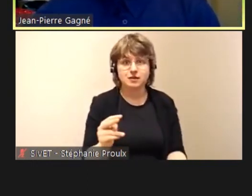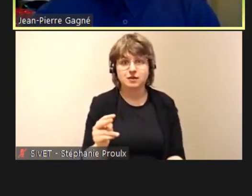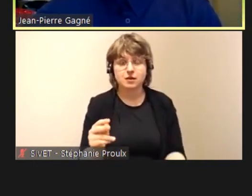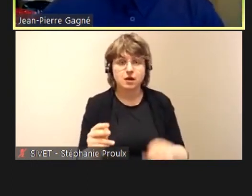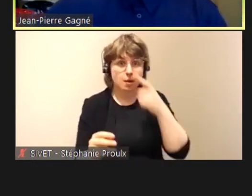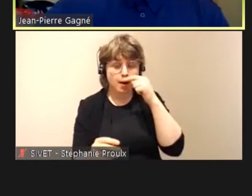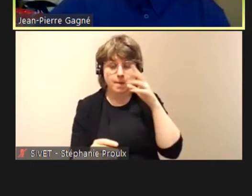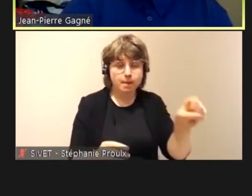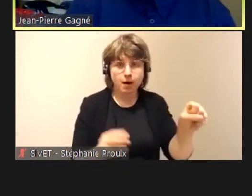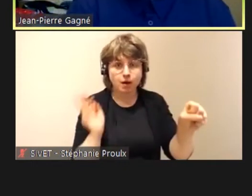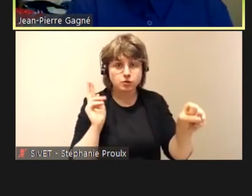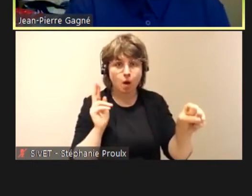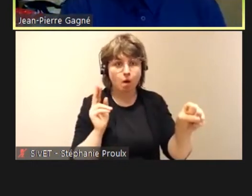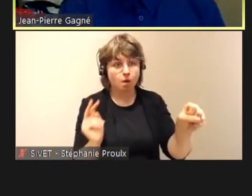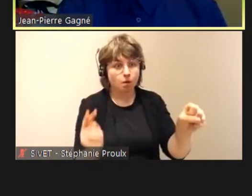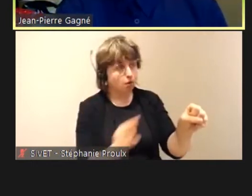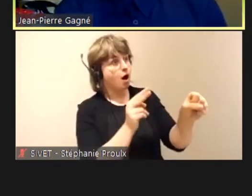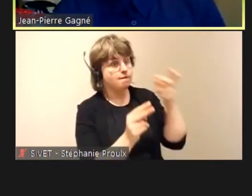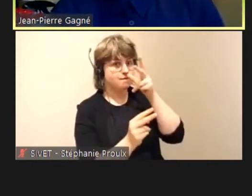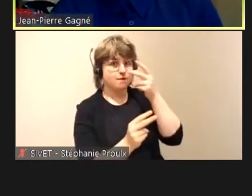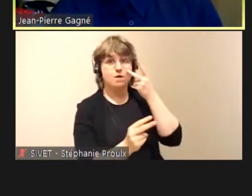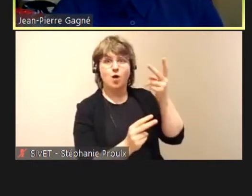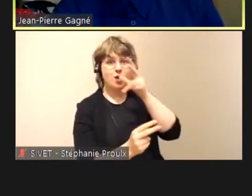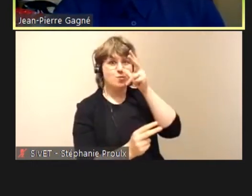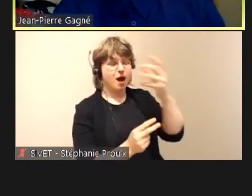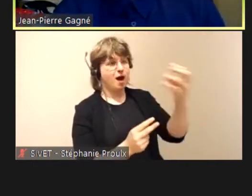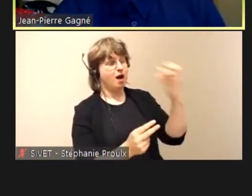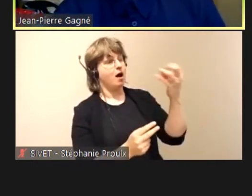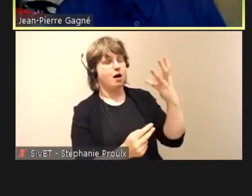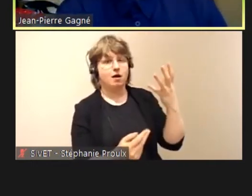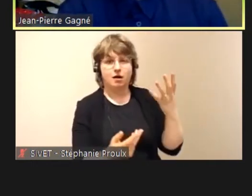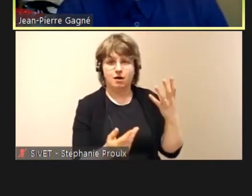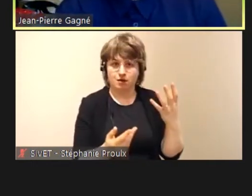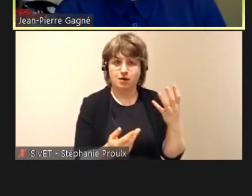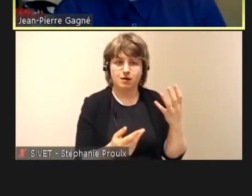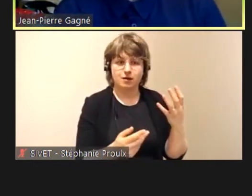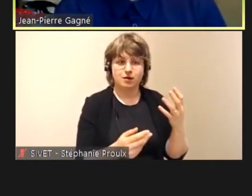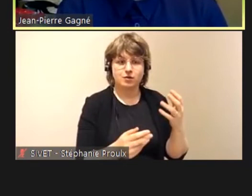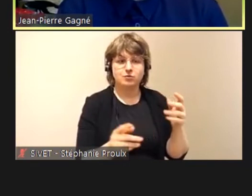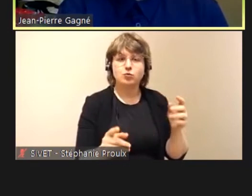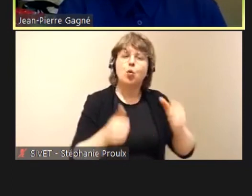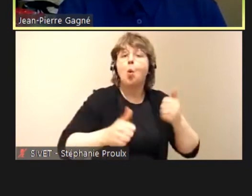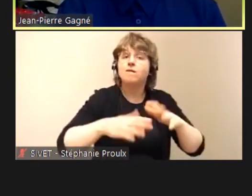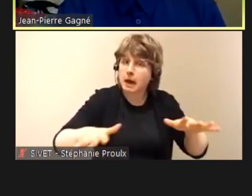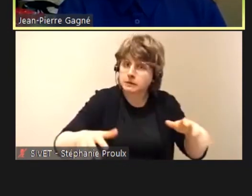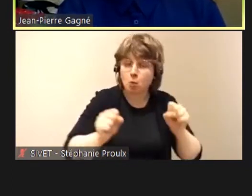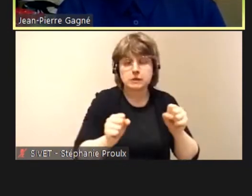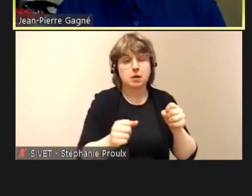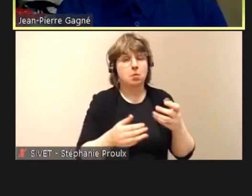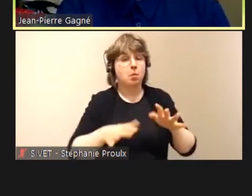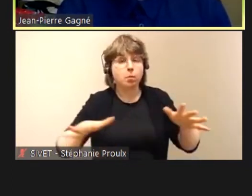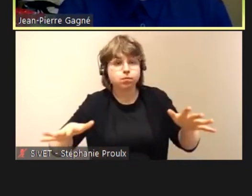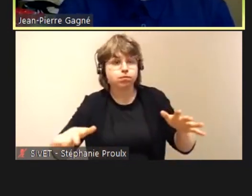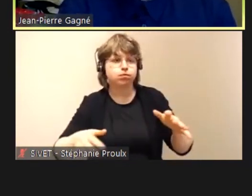détecter les sons que ça fait, on peut avoir une aide technique qui va générer un genre de vibration